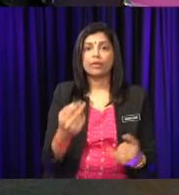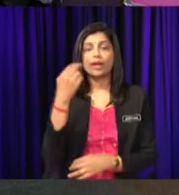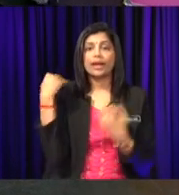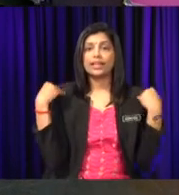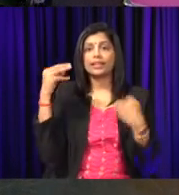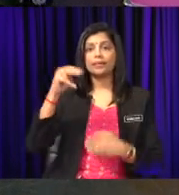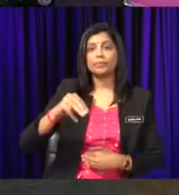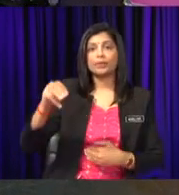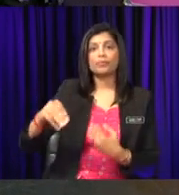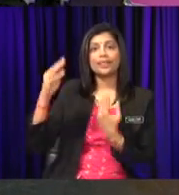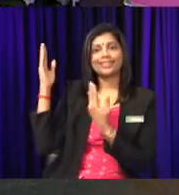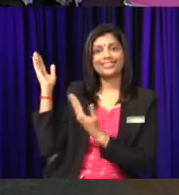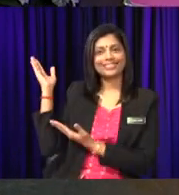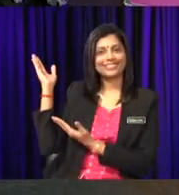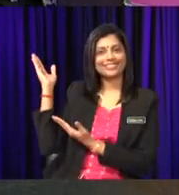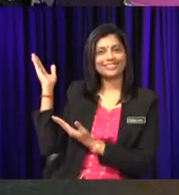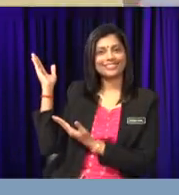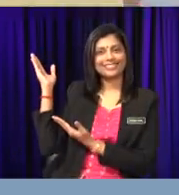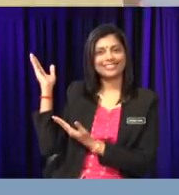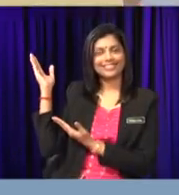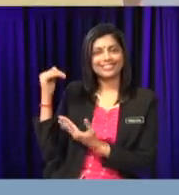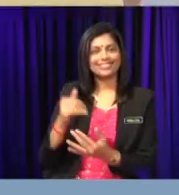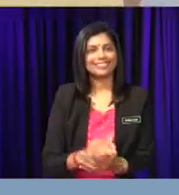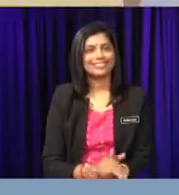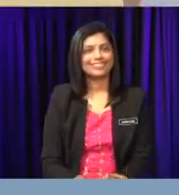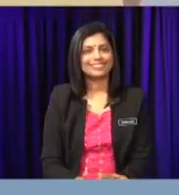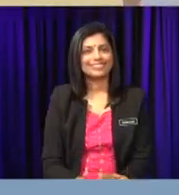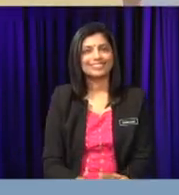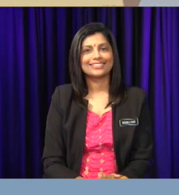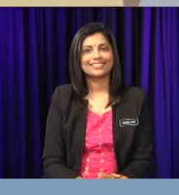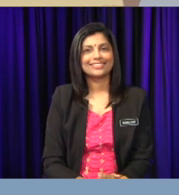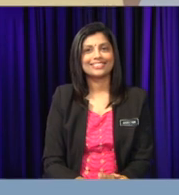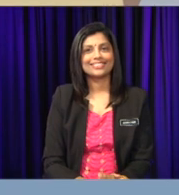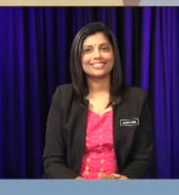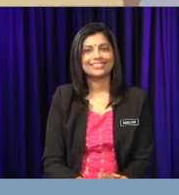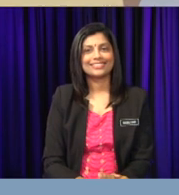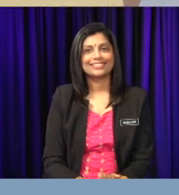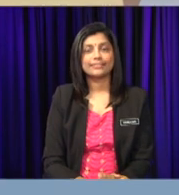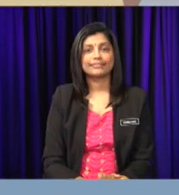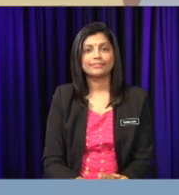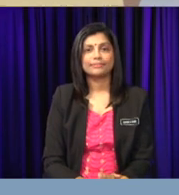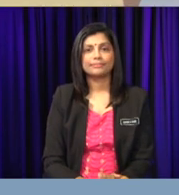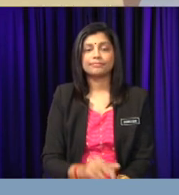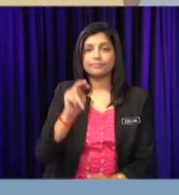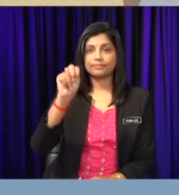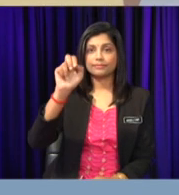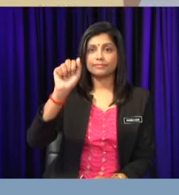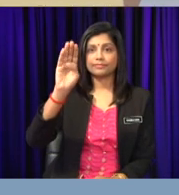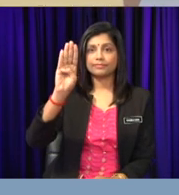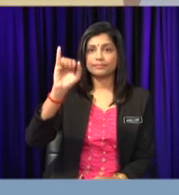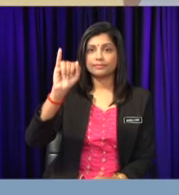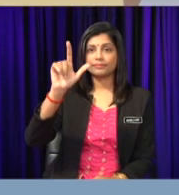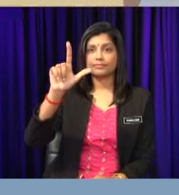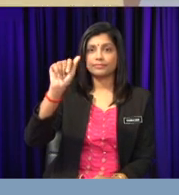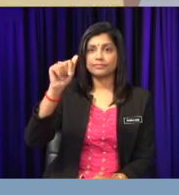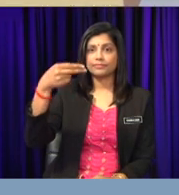murid yang akan bersambung pada hari ini Ila saudari Nabila hari